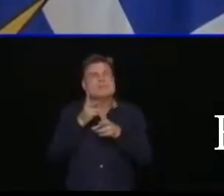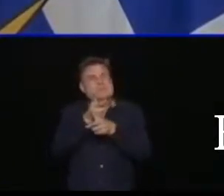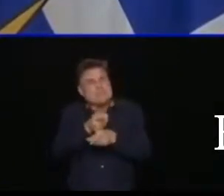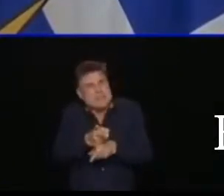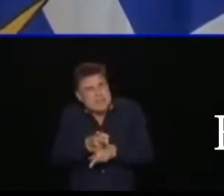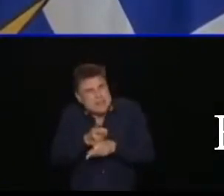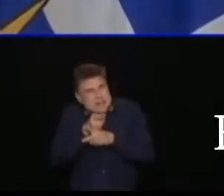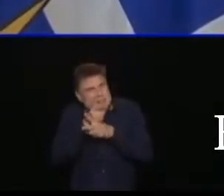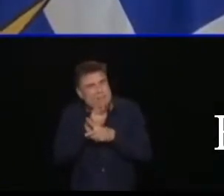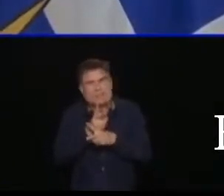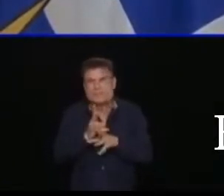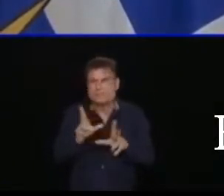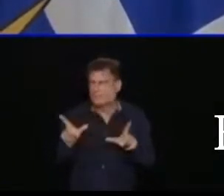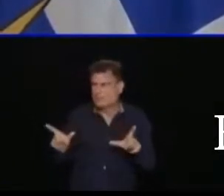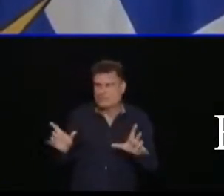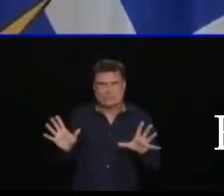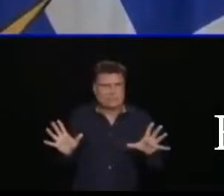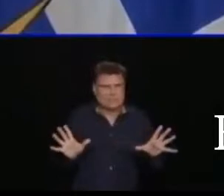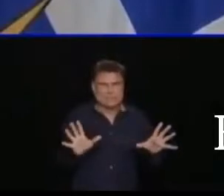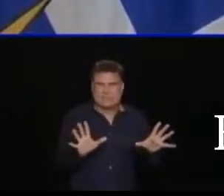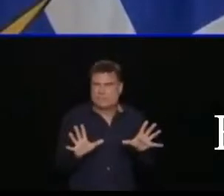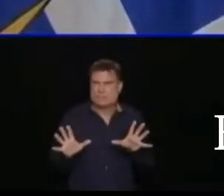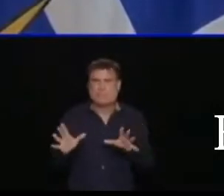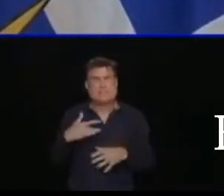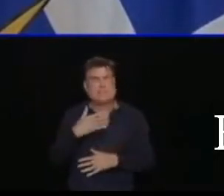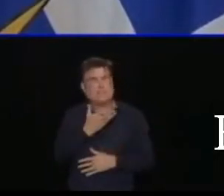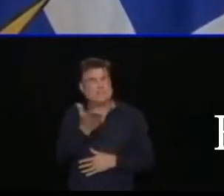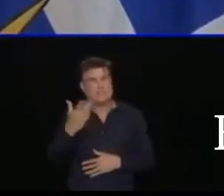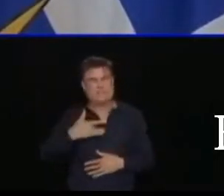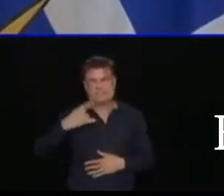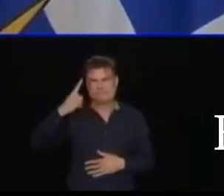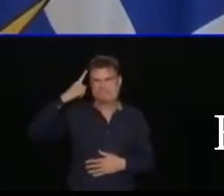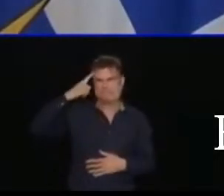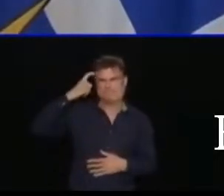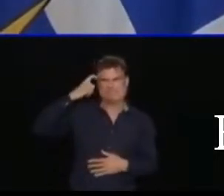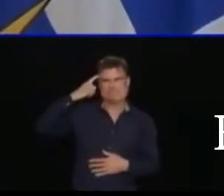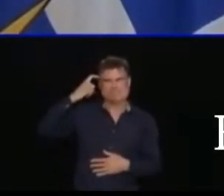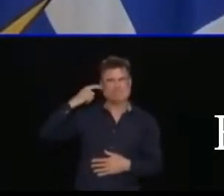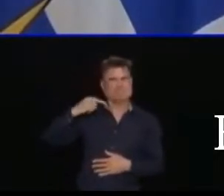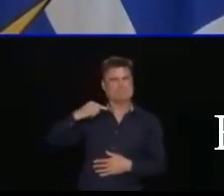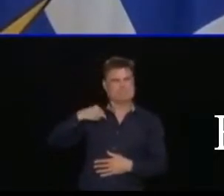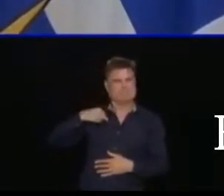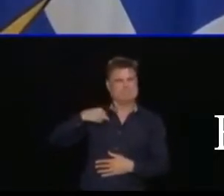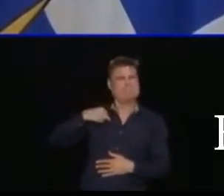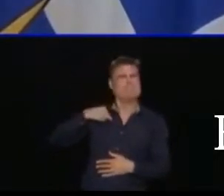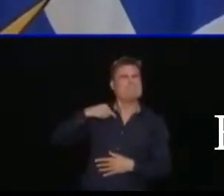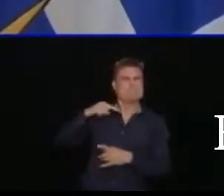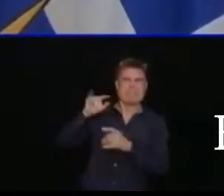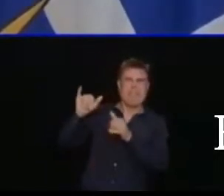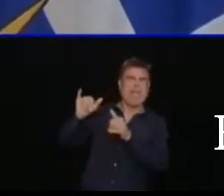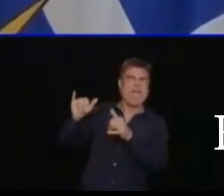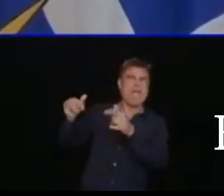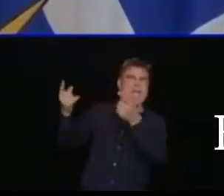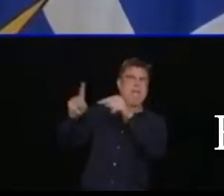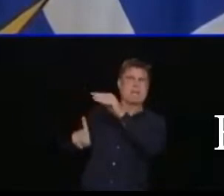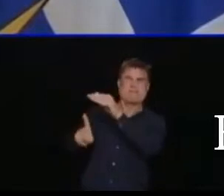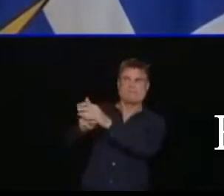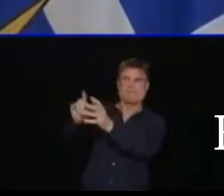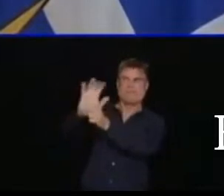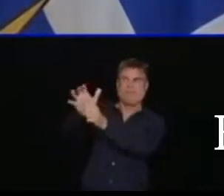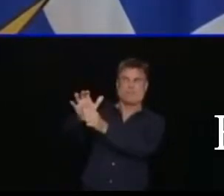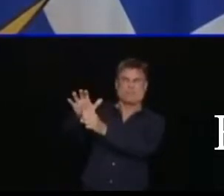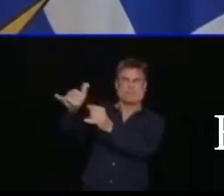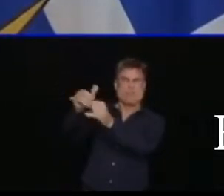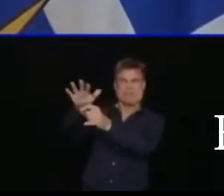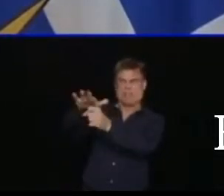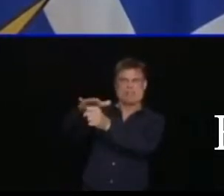状，自己去密切注意自己症状。如果你自己不舒服或者是不确定，那么还是要